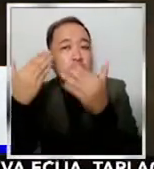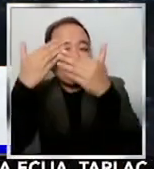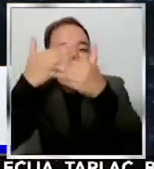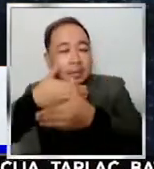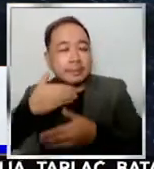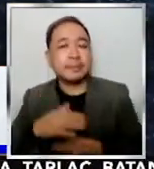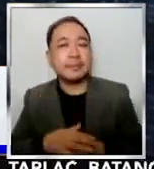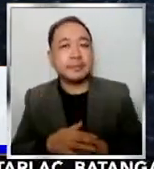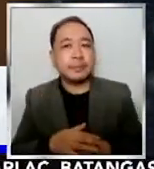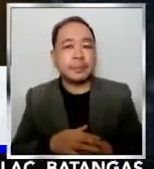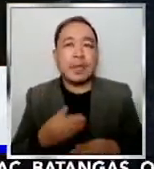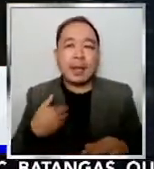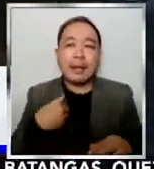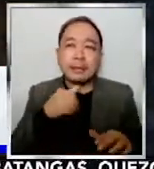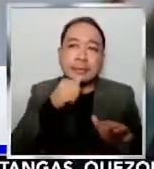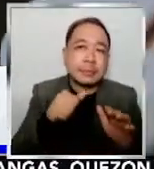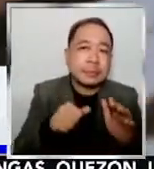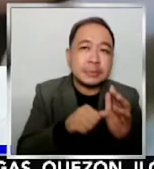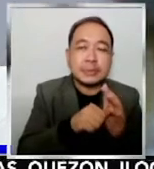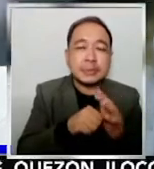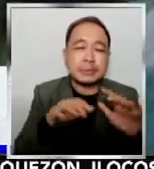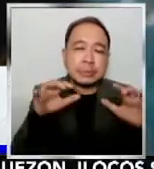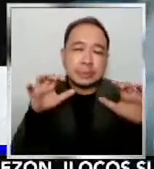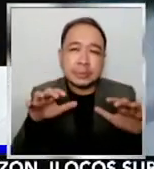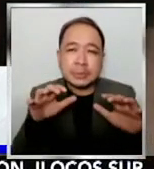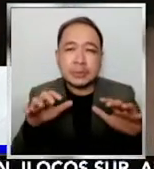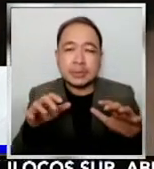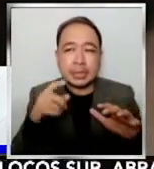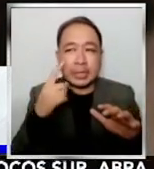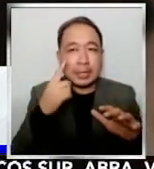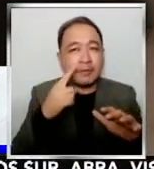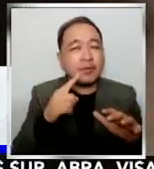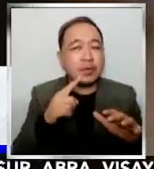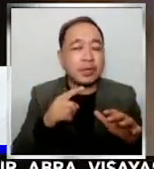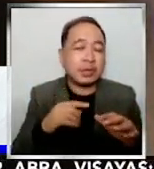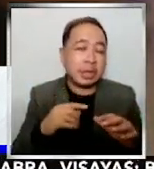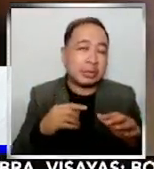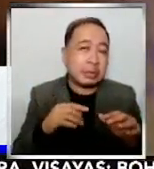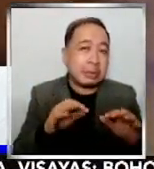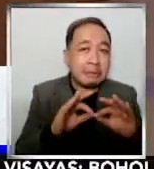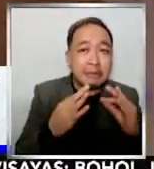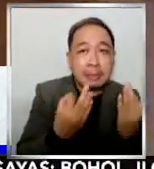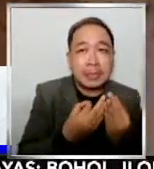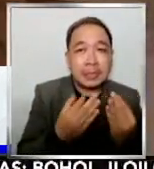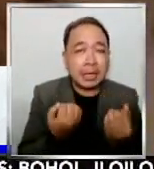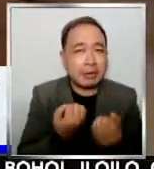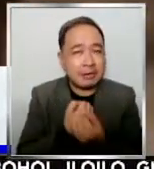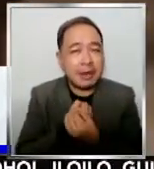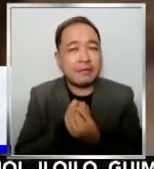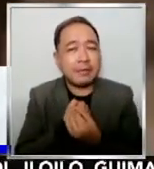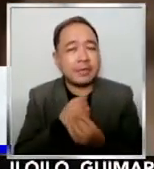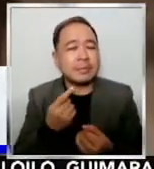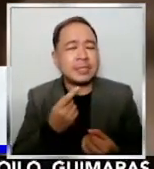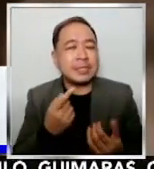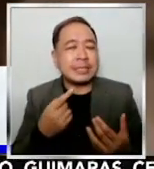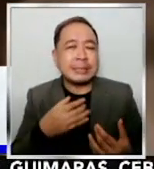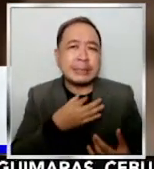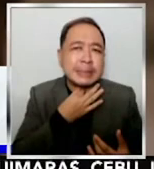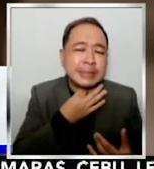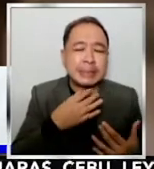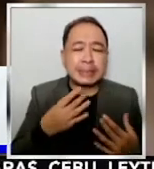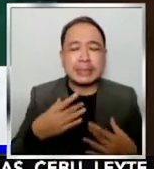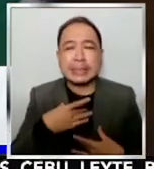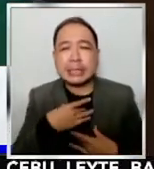kababalaghan. Puso para sa pamilya at sa minamahal. Diyan iikot ang nakaka-intrigang mystery romance primetime series na